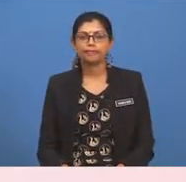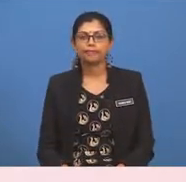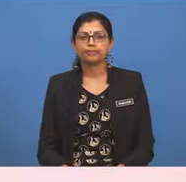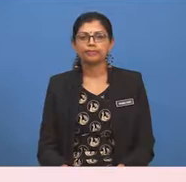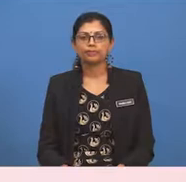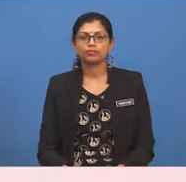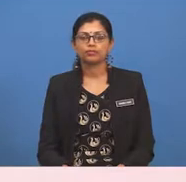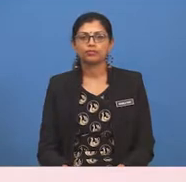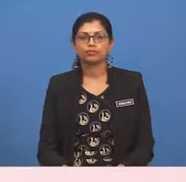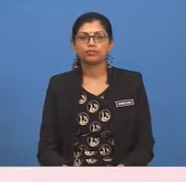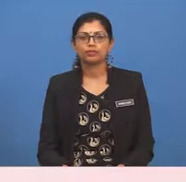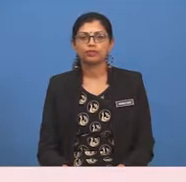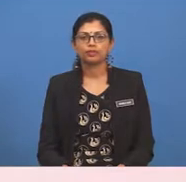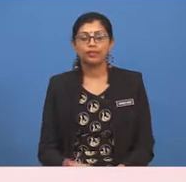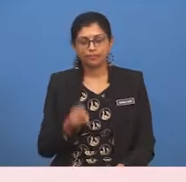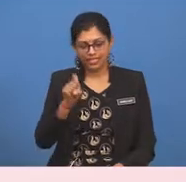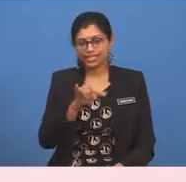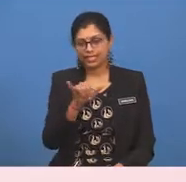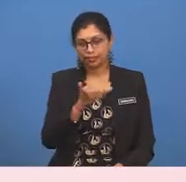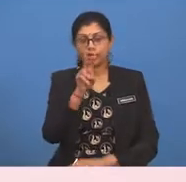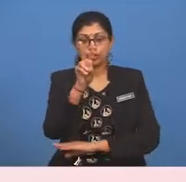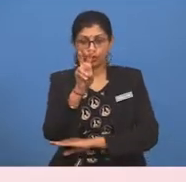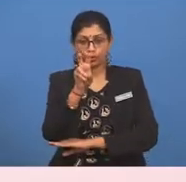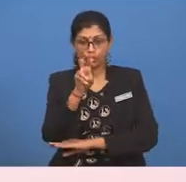perlu didarab dengan 20.